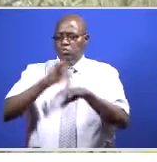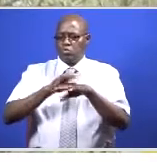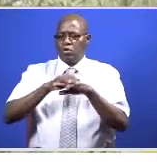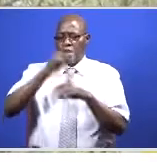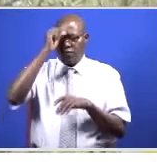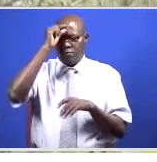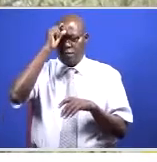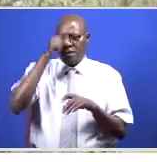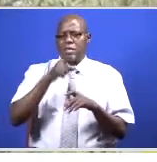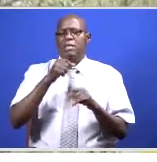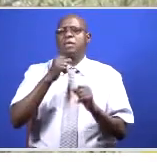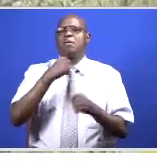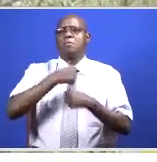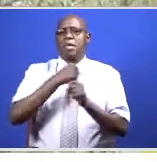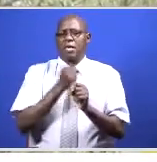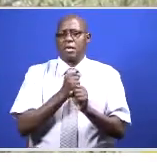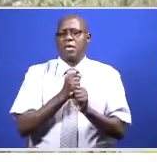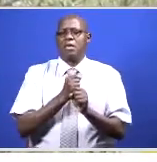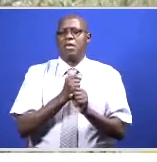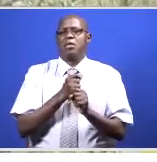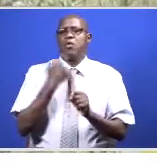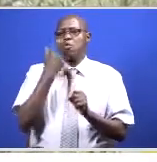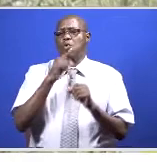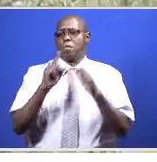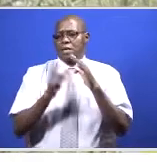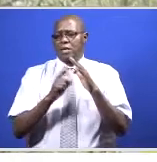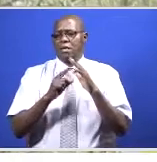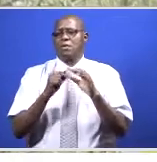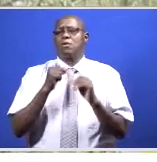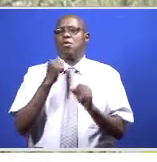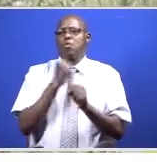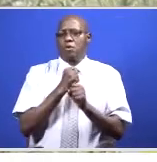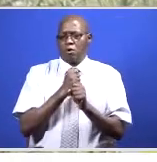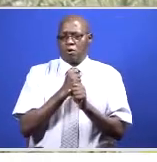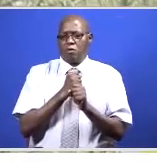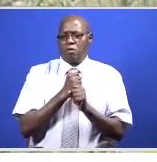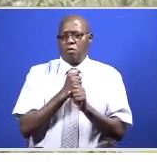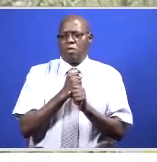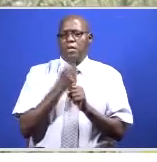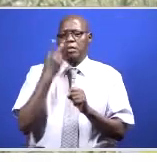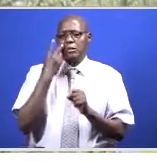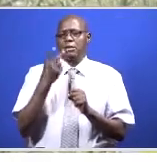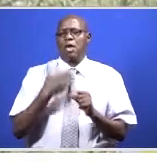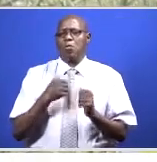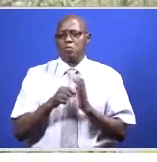ambayo itawezesha yule ambaye atakuwa waziri kutekeleza ama kuangalia shida zetu.